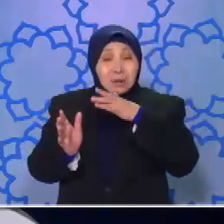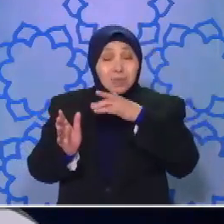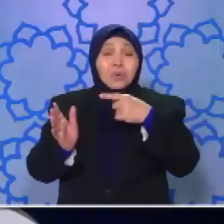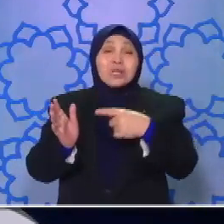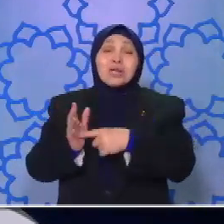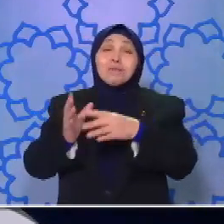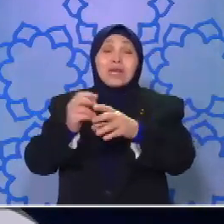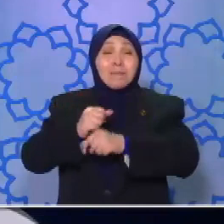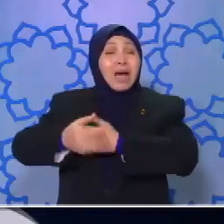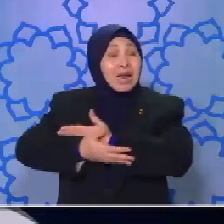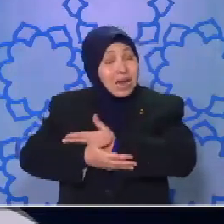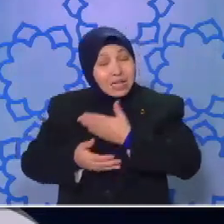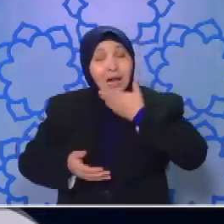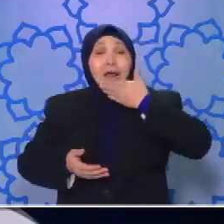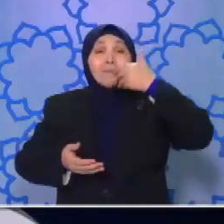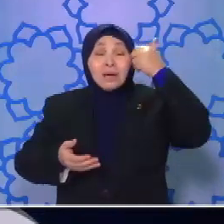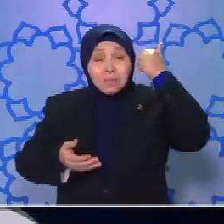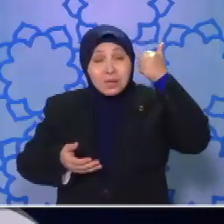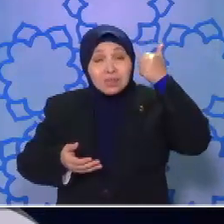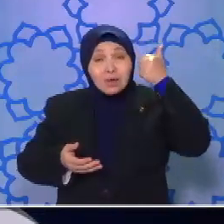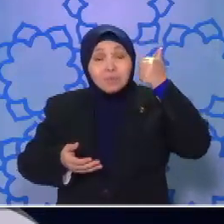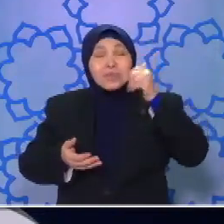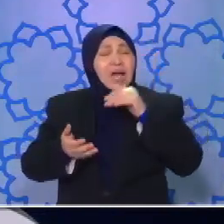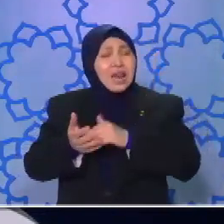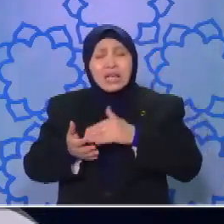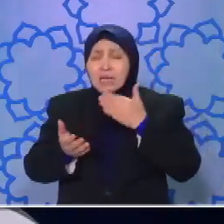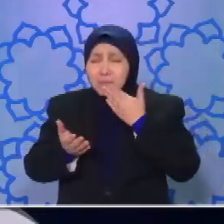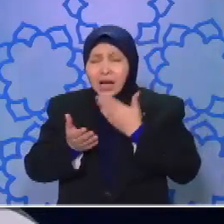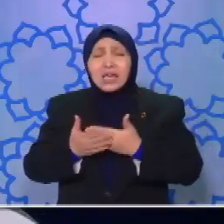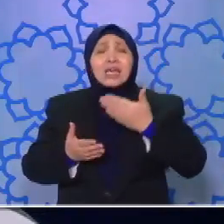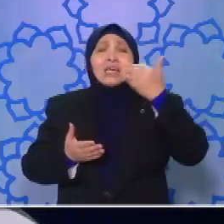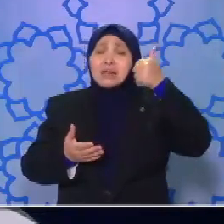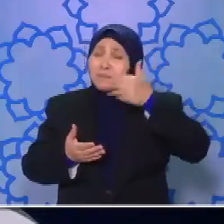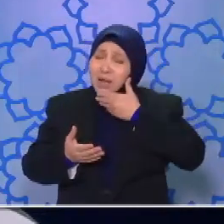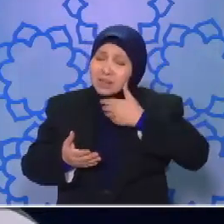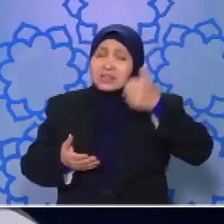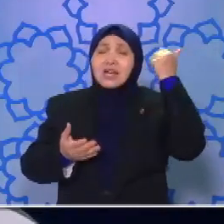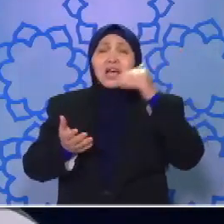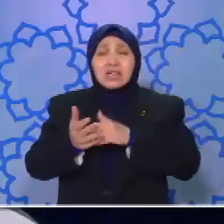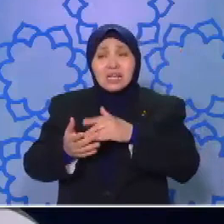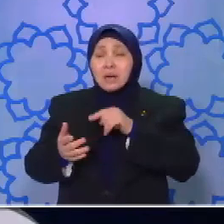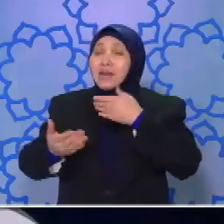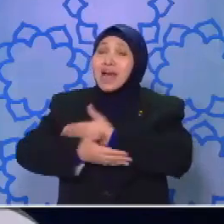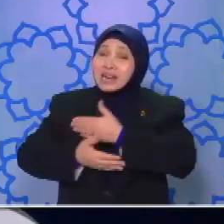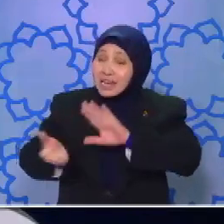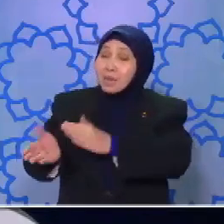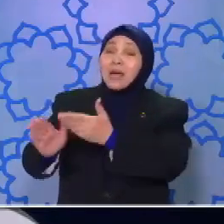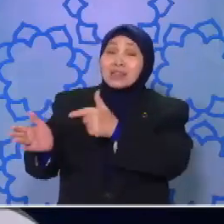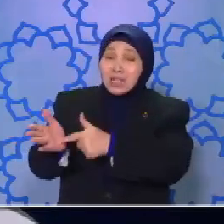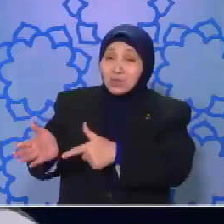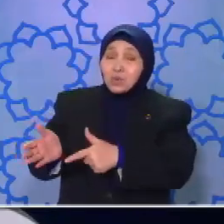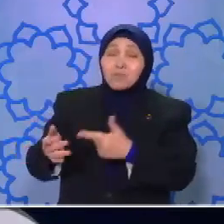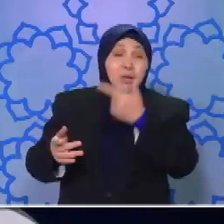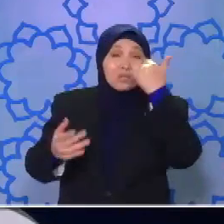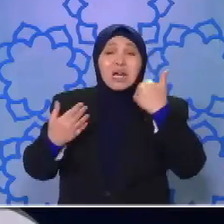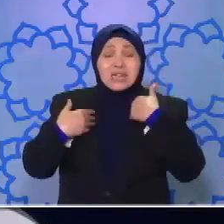ini mendapat anak yang lebih baik, khairam minhu zakah. Lebih baik daripada itu, wa aqraba rahma. Pasal kadang-kadang